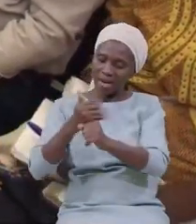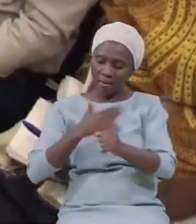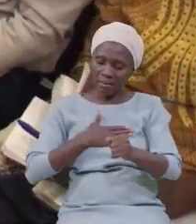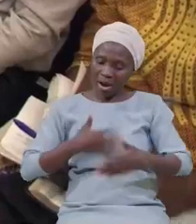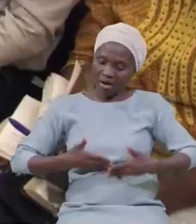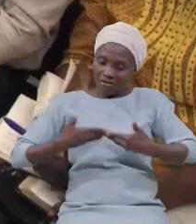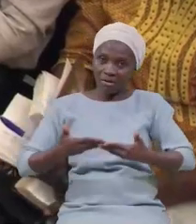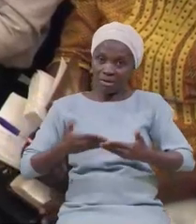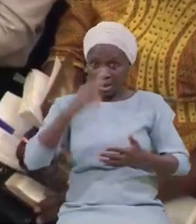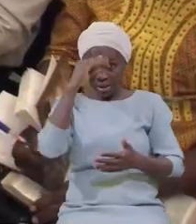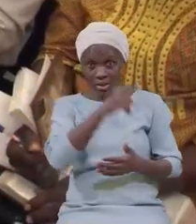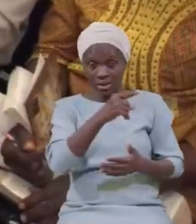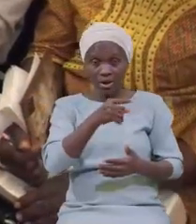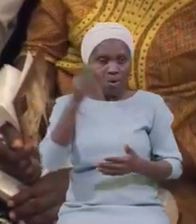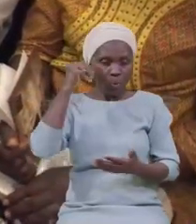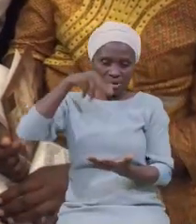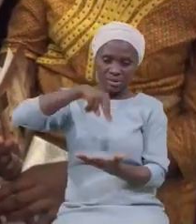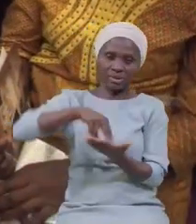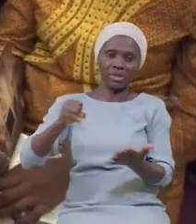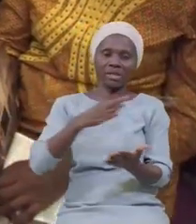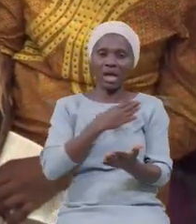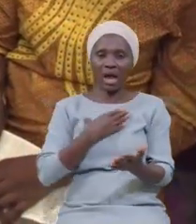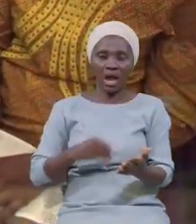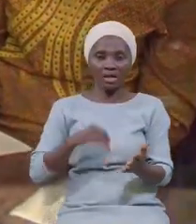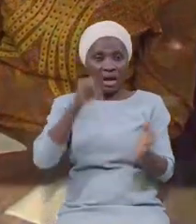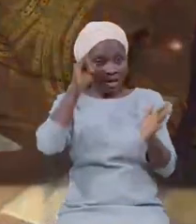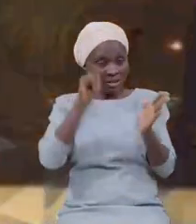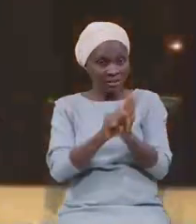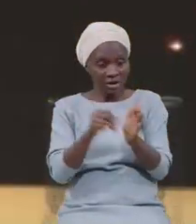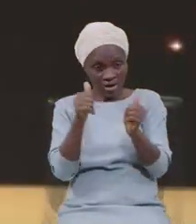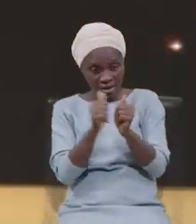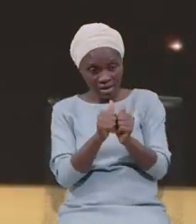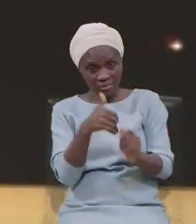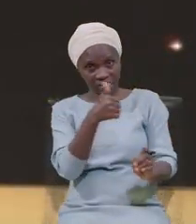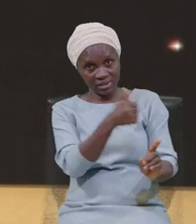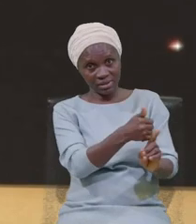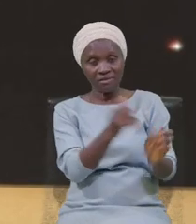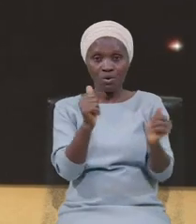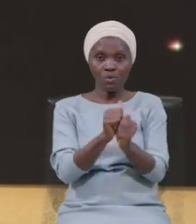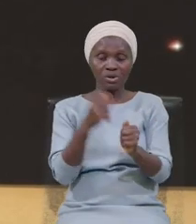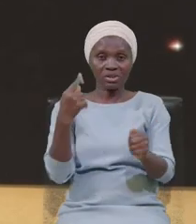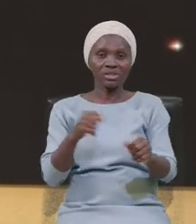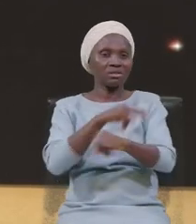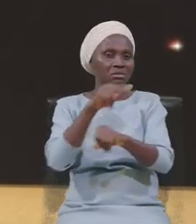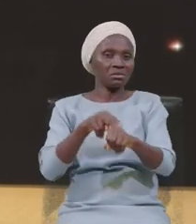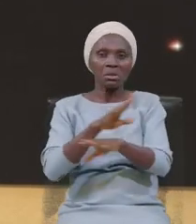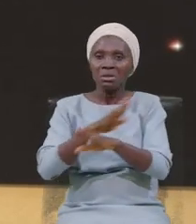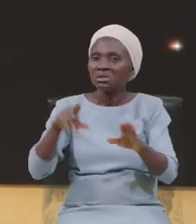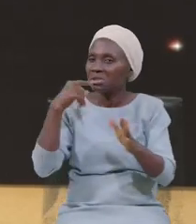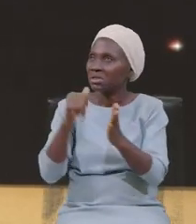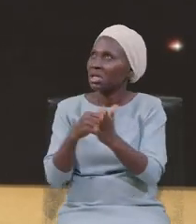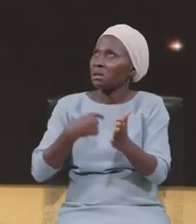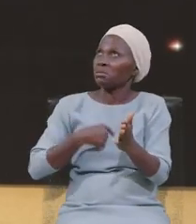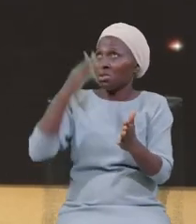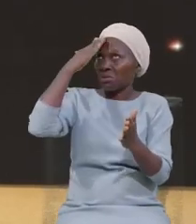Il s'identifiait à sa nation. Et il ne disait pas que Seigneur, tu sais combien je suis saint, combien je suis fidèle à toi,